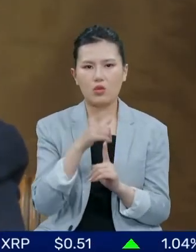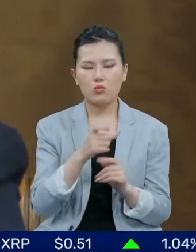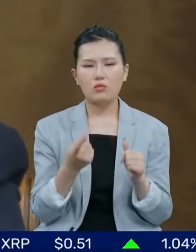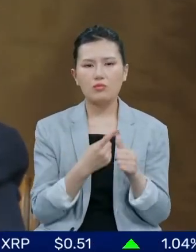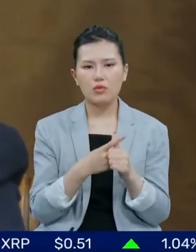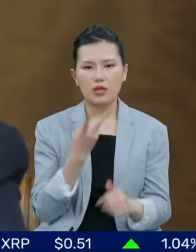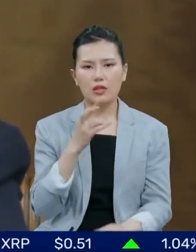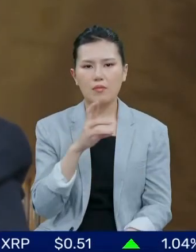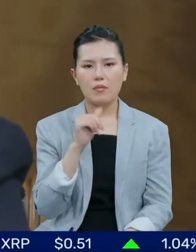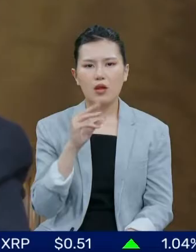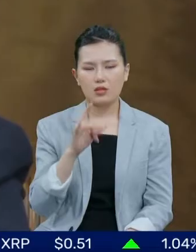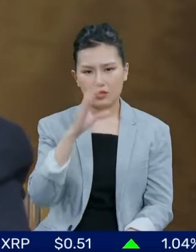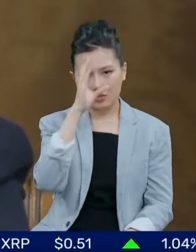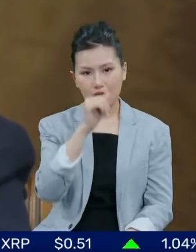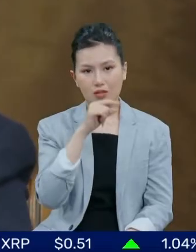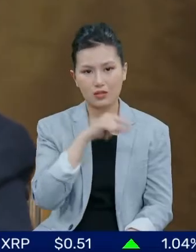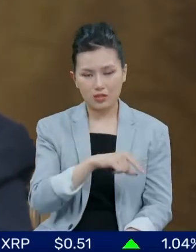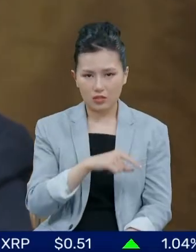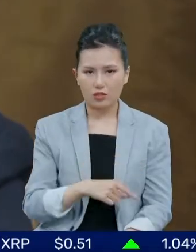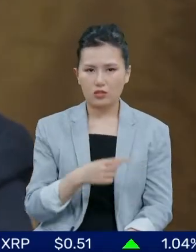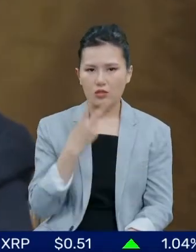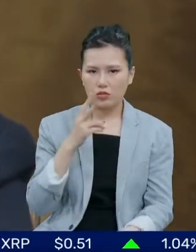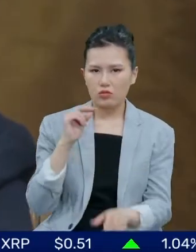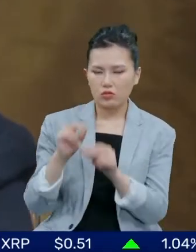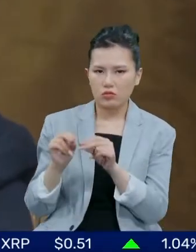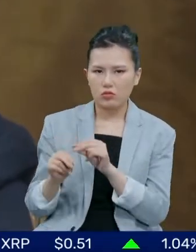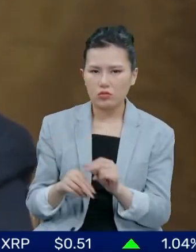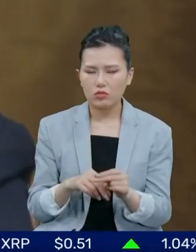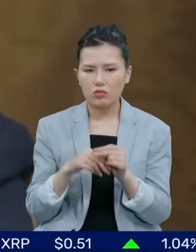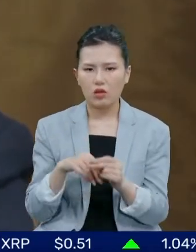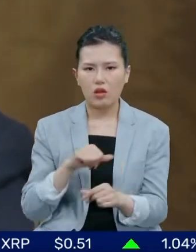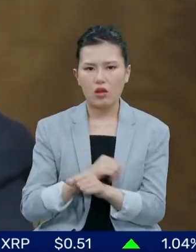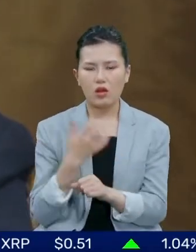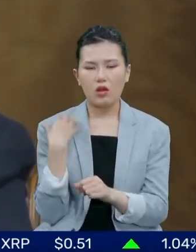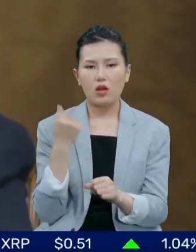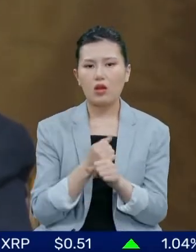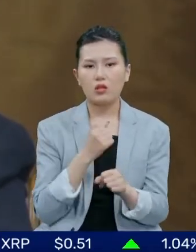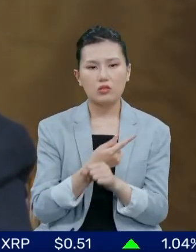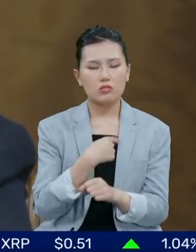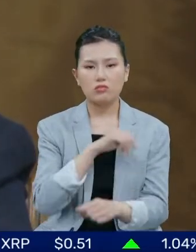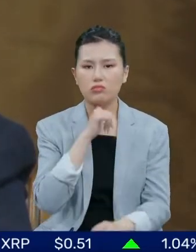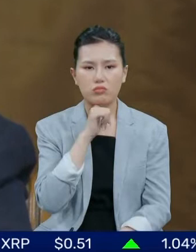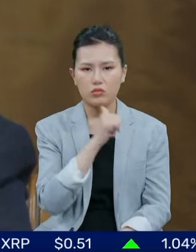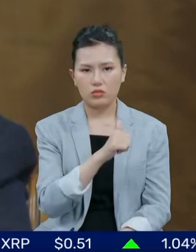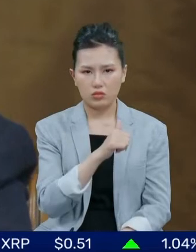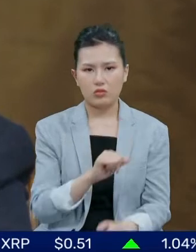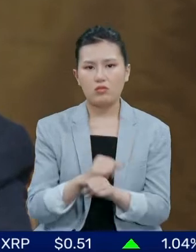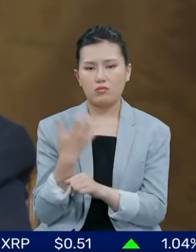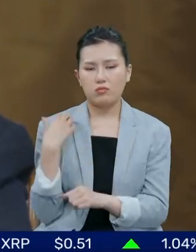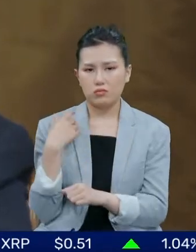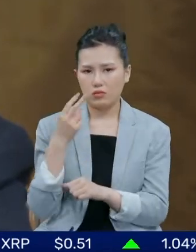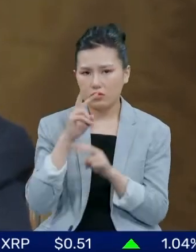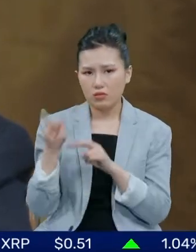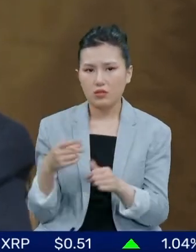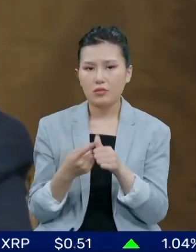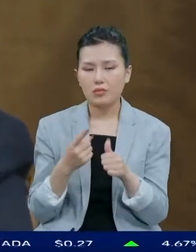хэсэг бол сонсгол хийх ажлын хэсэг биш. Сонсгол хийх ажлын хэсэг биш. Би хэлж сонсголыг зөвхөн төр хороо гэв. Төр